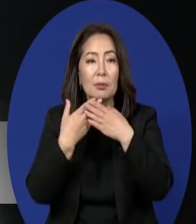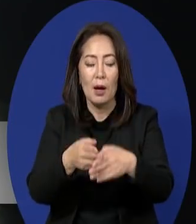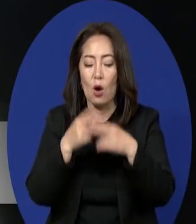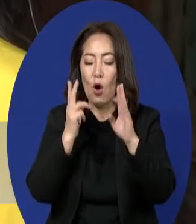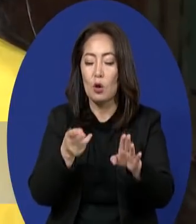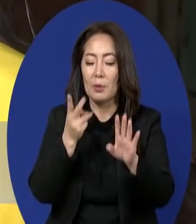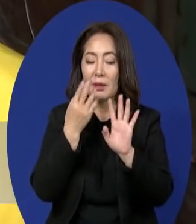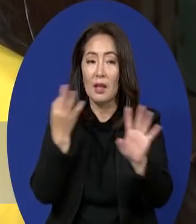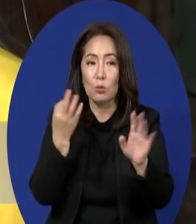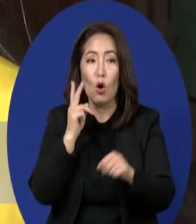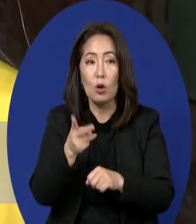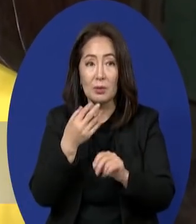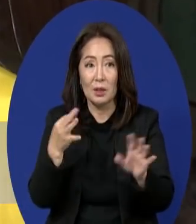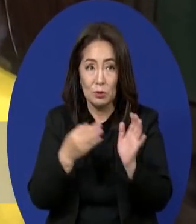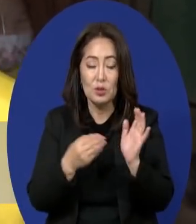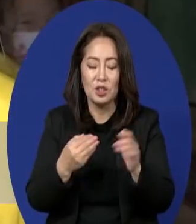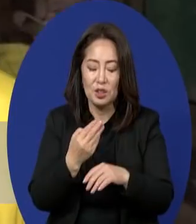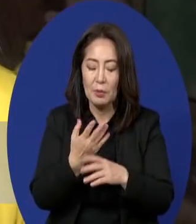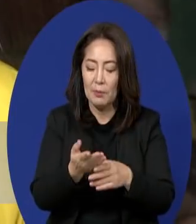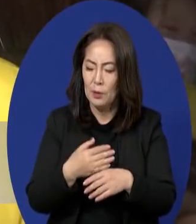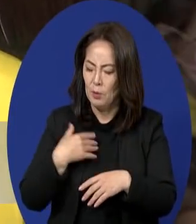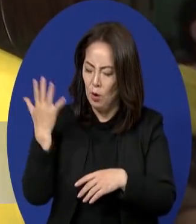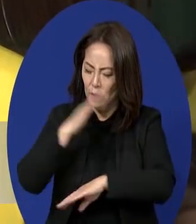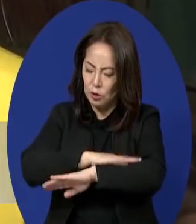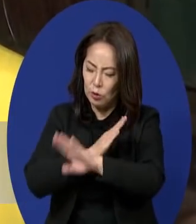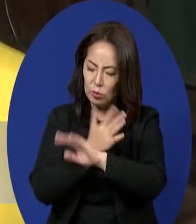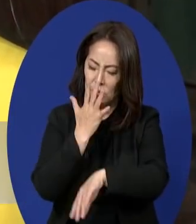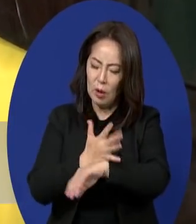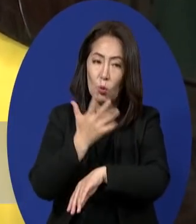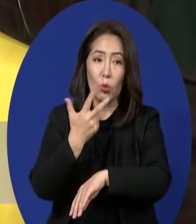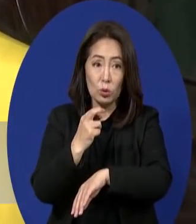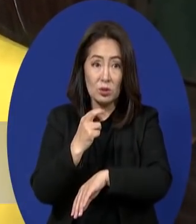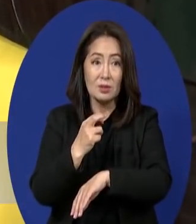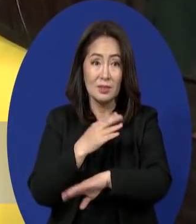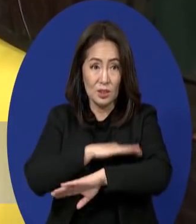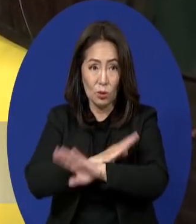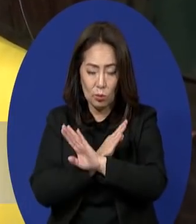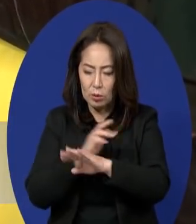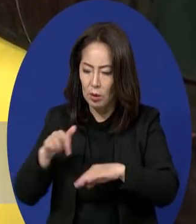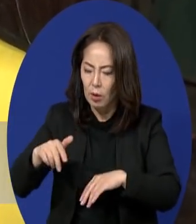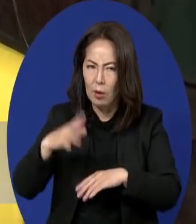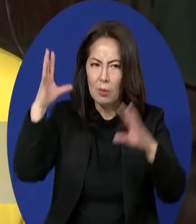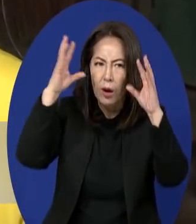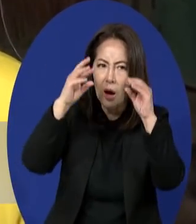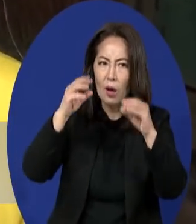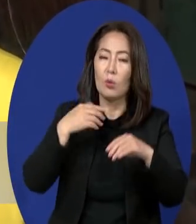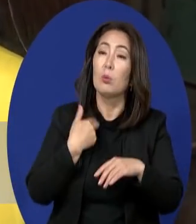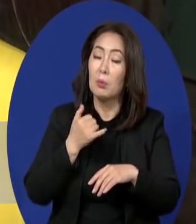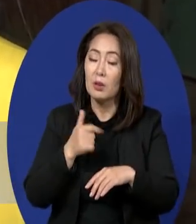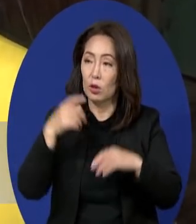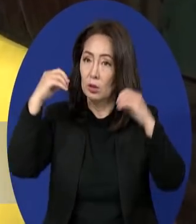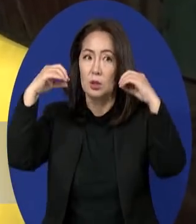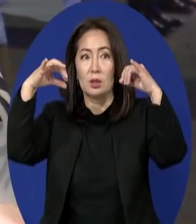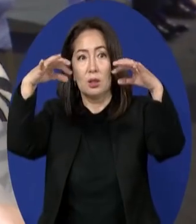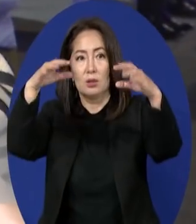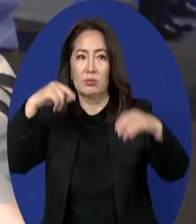байна. Орой нөгөө 5:30-аас тардаг болгоно. Орой ирэхэд гадаа аймаг харанхуй байдаг нөгөө гээд цэсэрсэн. Гадаа гэрэлтэй болохоор